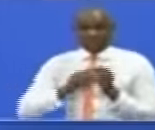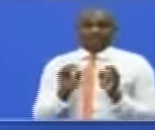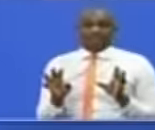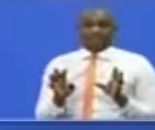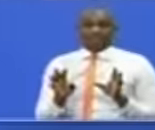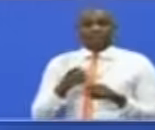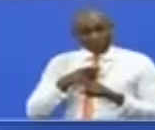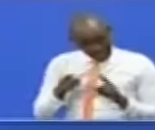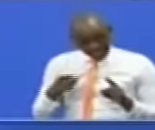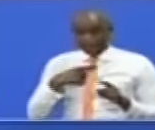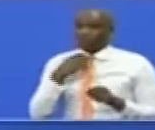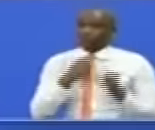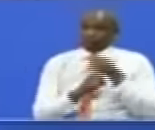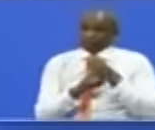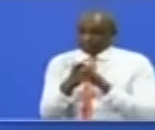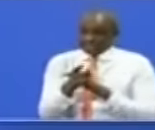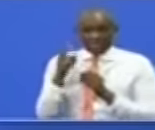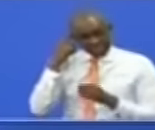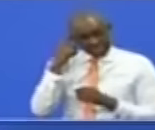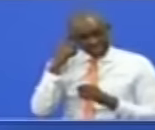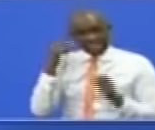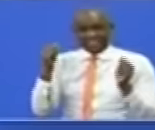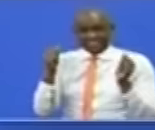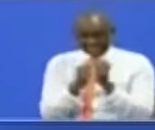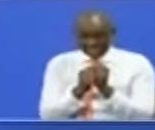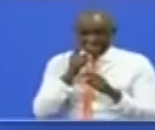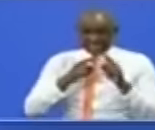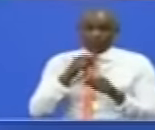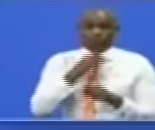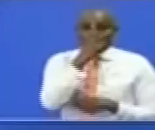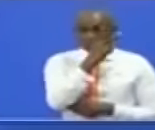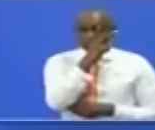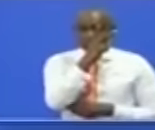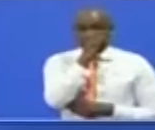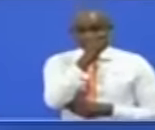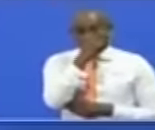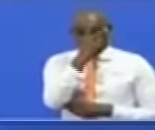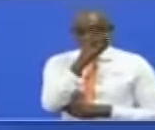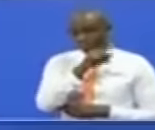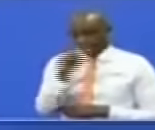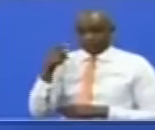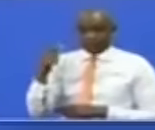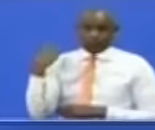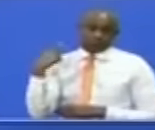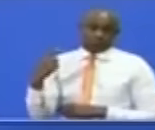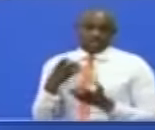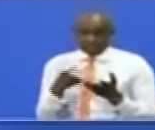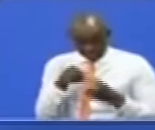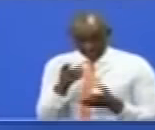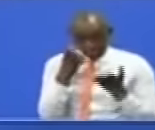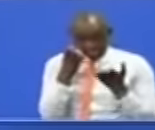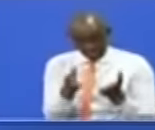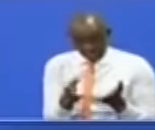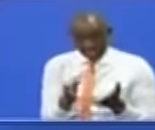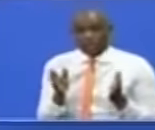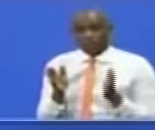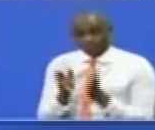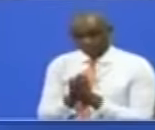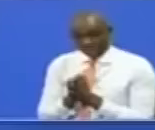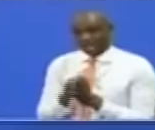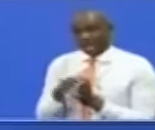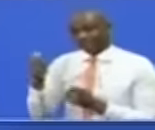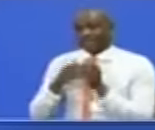Lakini nikimtetea kwa miaka 10 ya 202 mpaka juzi mambo ilipotokea, yeye alikuwa kibao mbele pamoja na